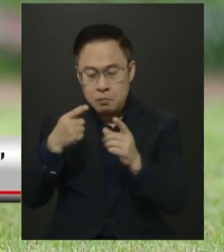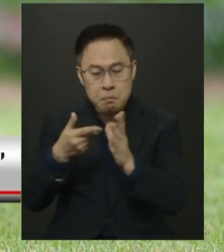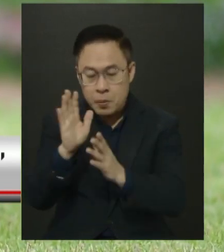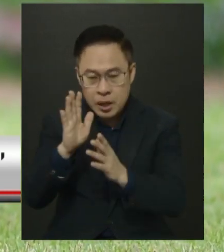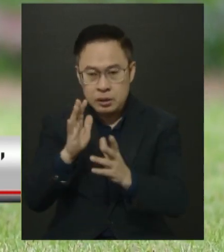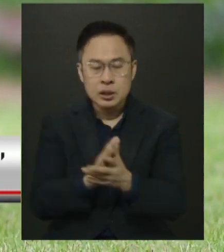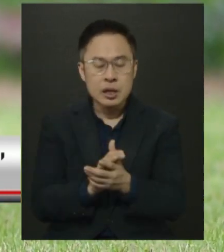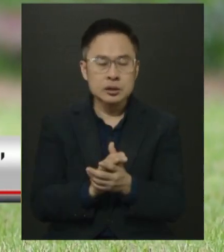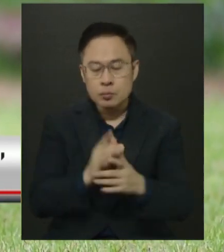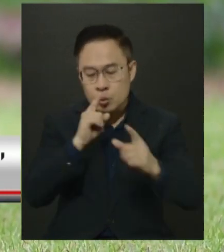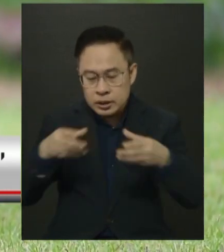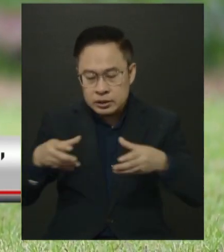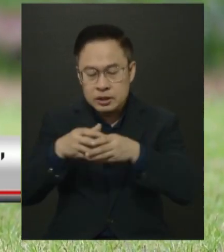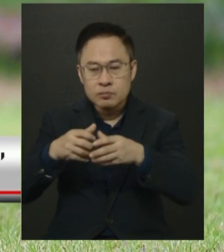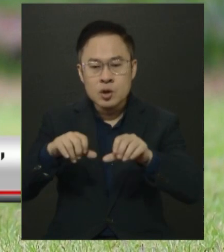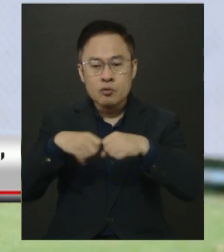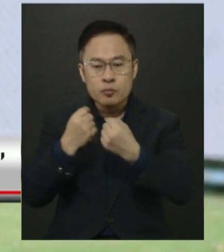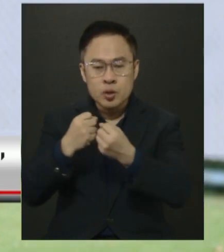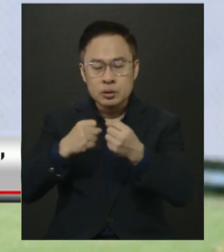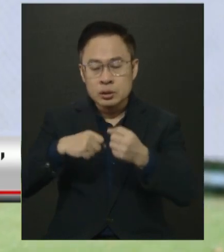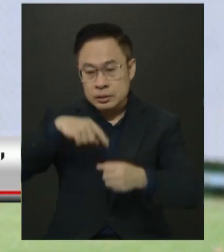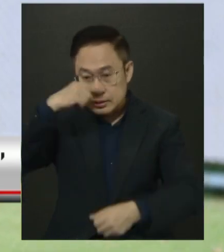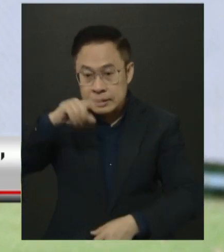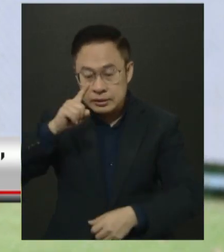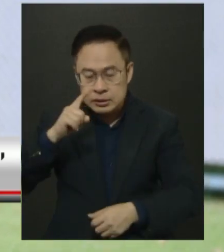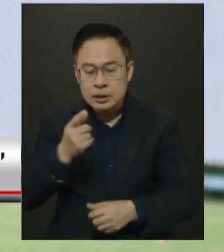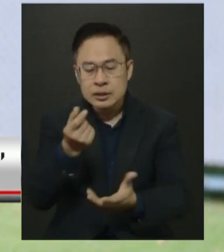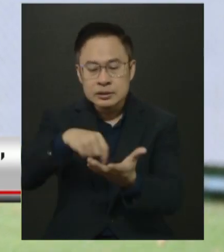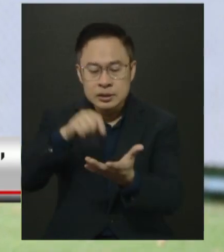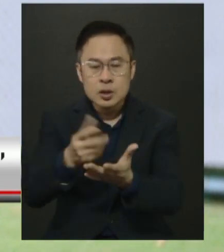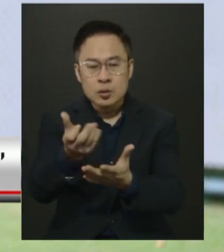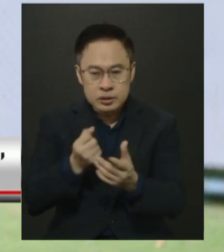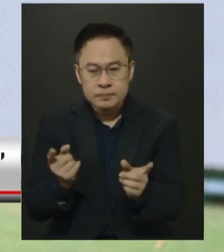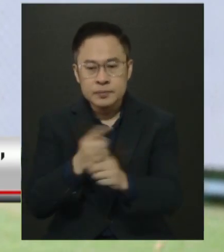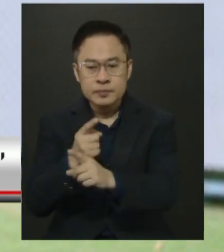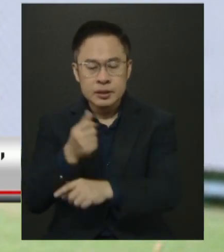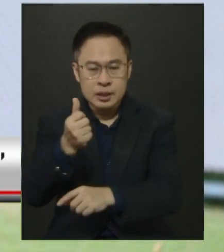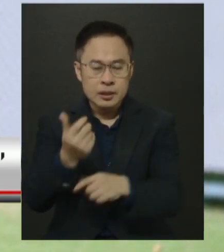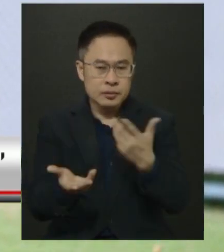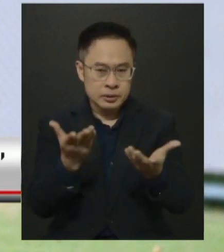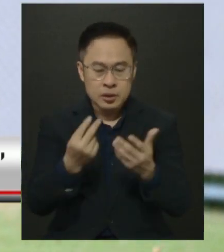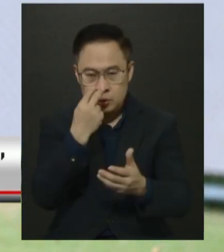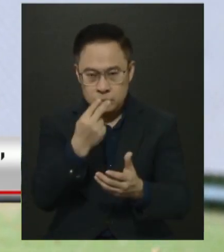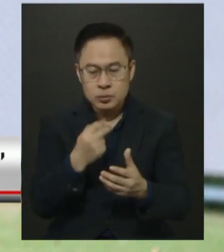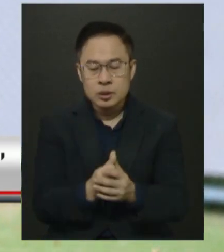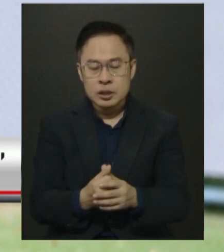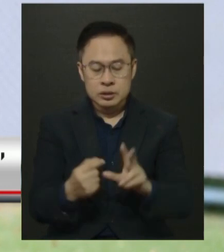ตัวขึ้นมาเล่นก็เดี๋ยวรอดูแล้วก็รวมถึง2คนนี้ก็เป็นแกนหลักของทีมชาติไทยชุดใหญ่ในอนาคตเลยทั้งชานร